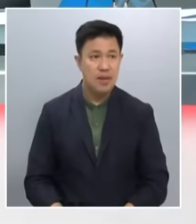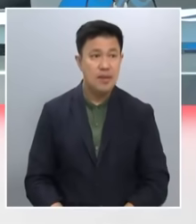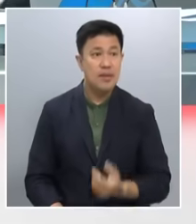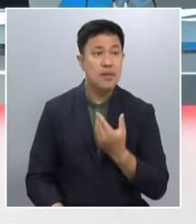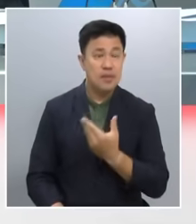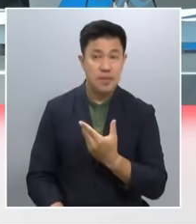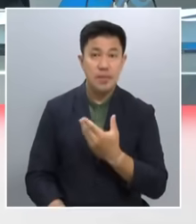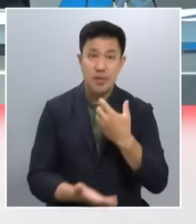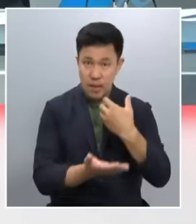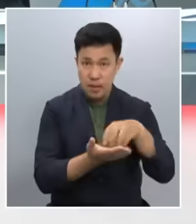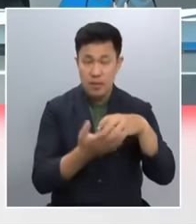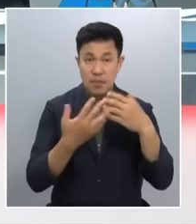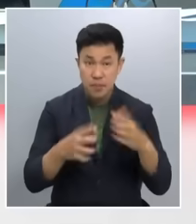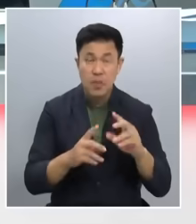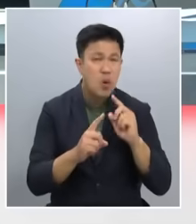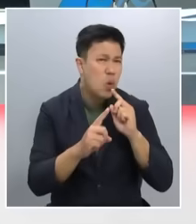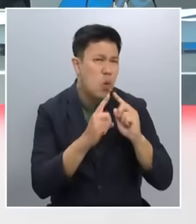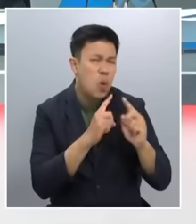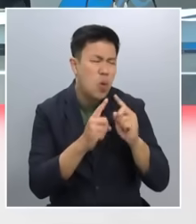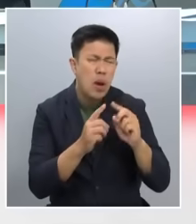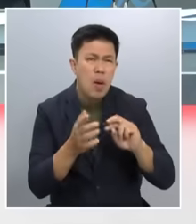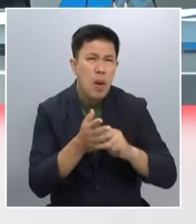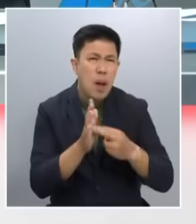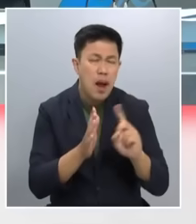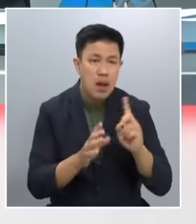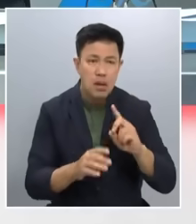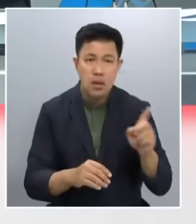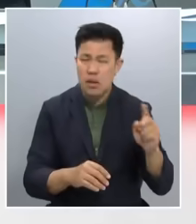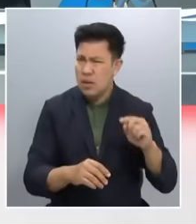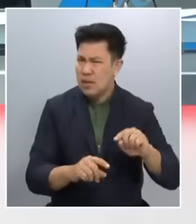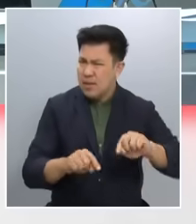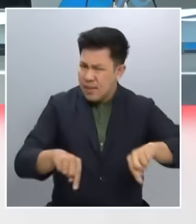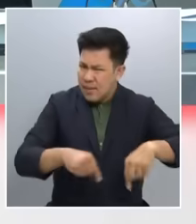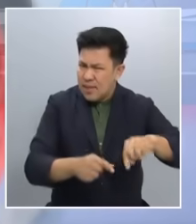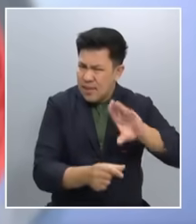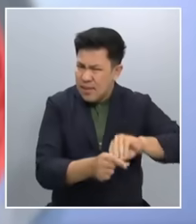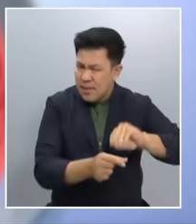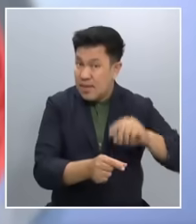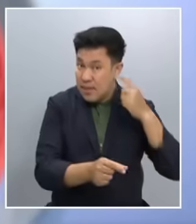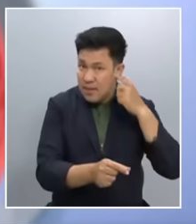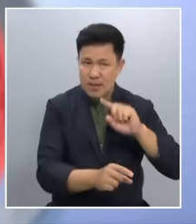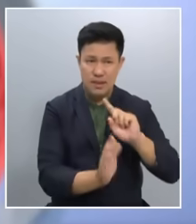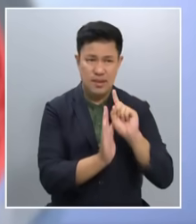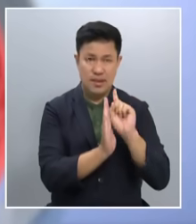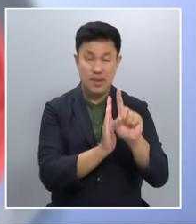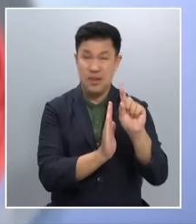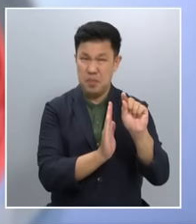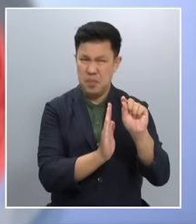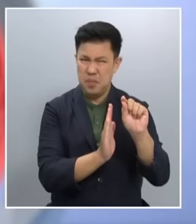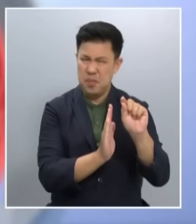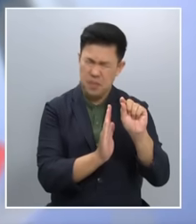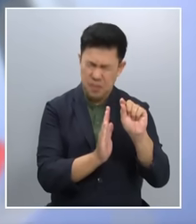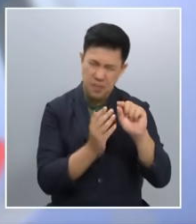ไปแล้วคือการพูดคุยเนี่ยมันเป็นแบบนี้ในตลอดระยะเวลาคลิปประมาณสัก20กว่านาทีคุณผู้ชมครับในช่วงแรกๆเลยนะประมาณสัก20